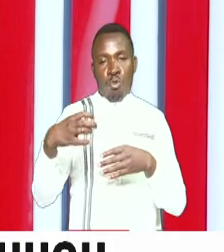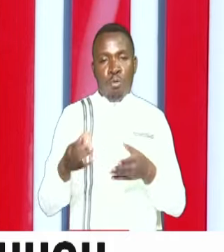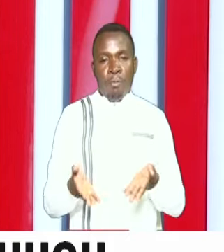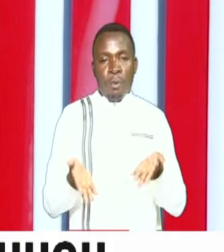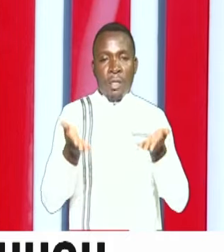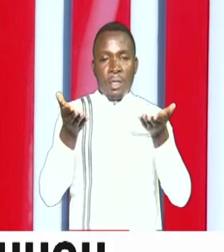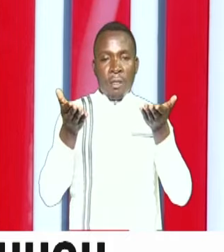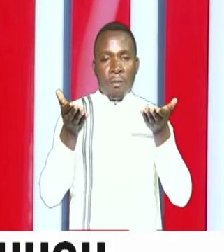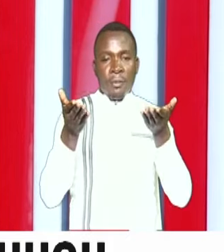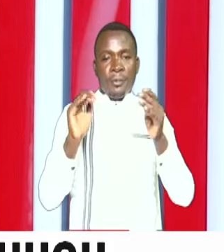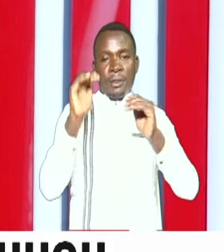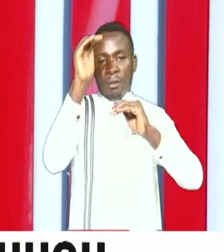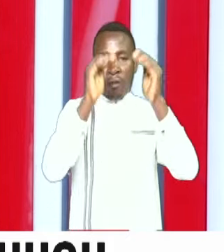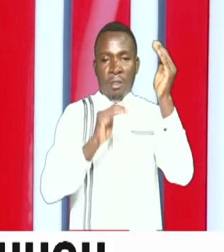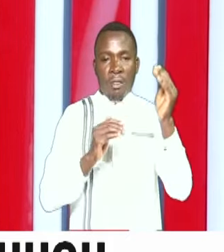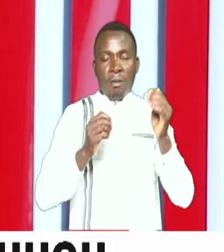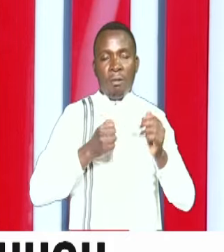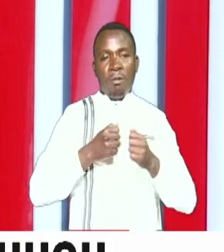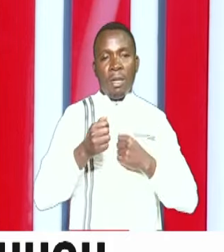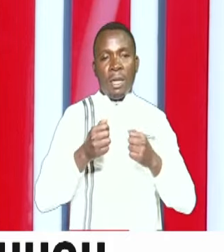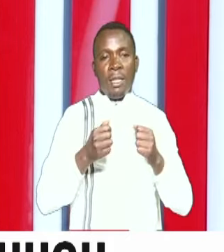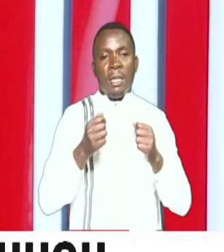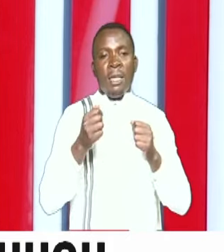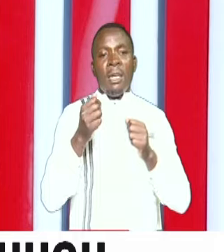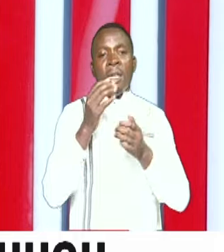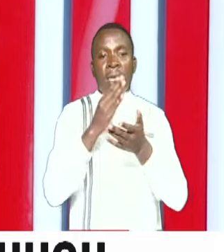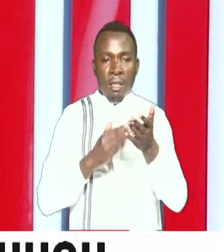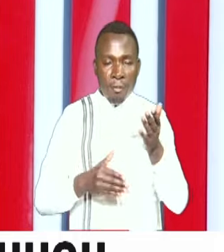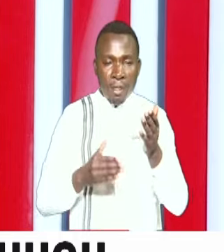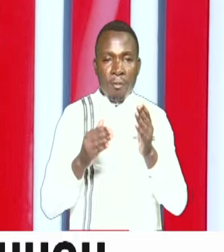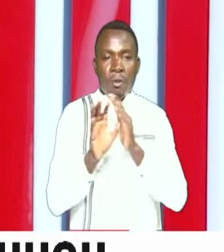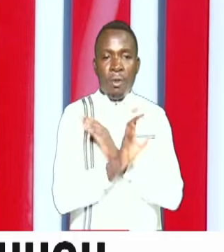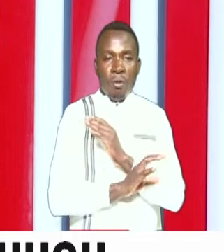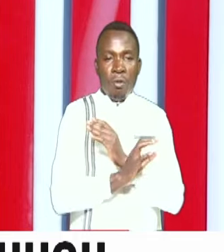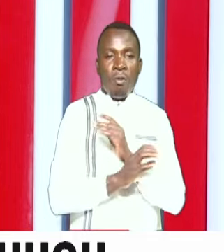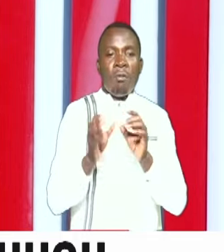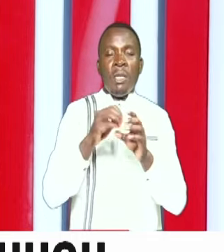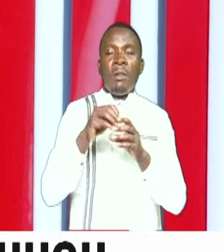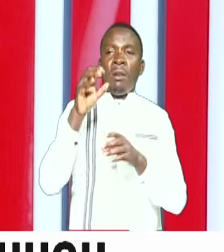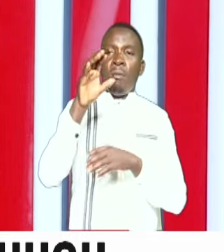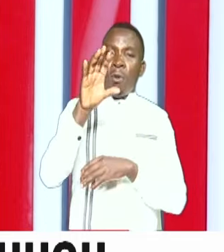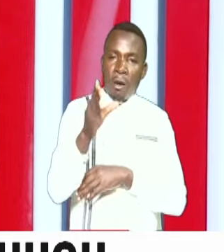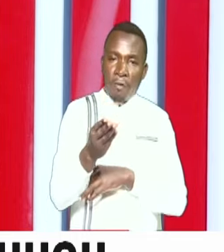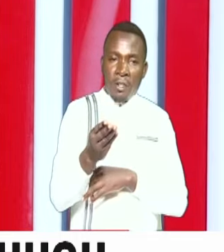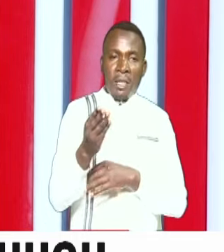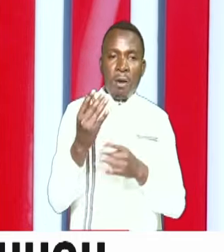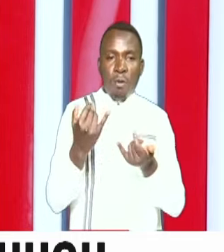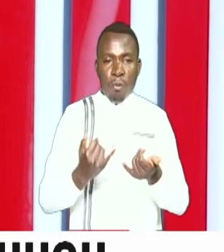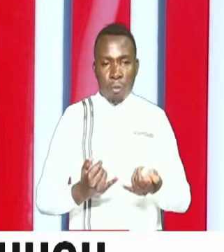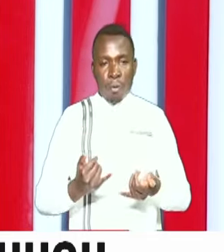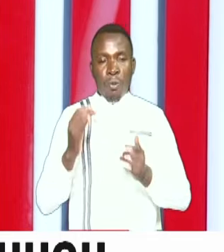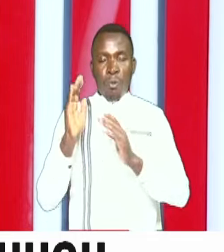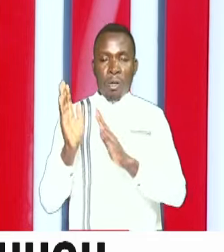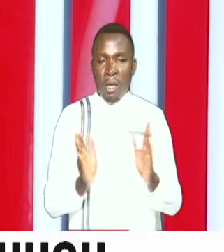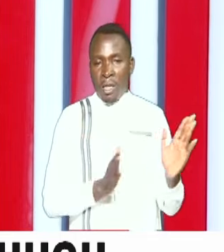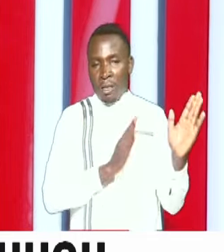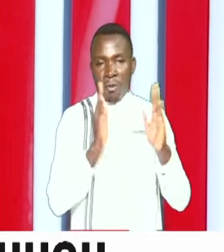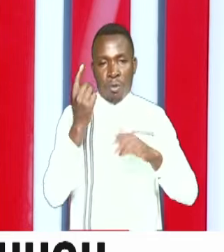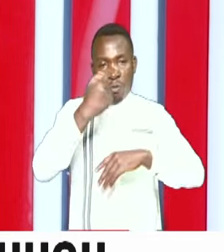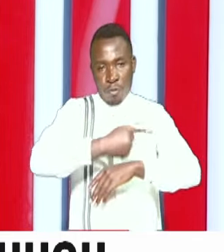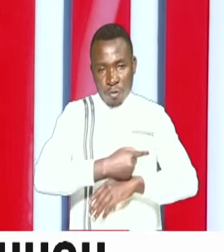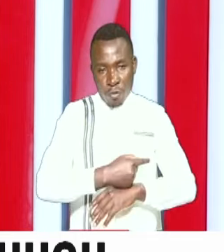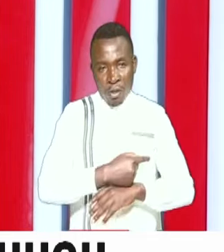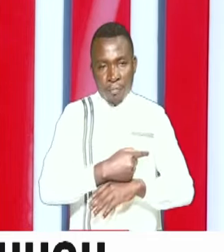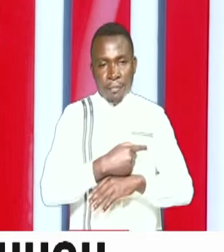rero ku rwego rw'u Rwanda kimwe mu bihugu bigize umugabane wa Afrika uyu munsi twarawuteguye uyu